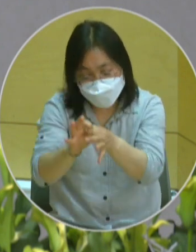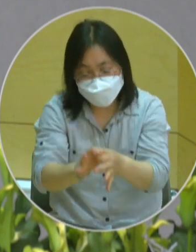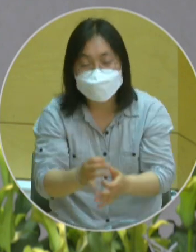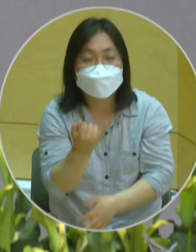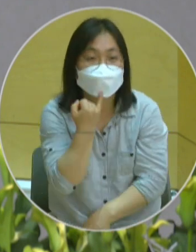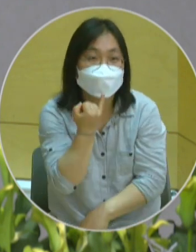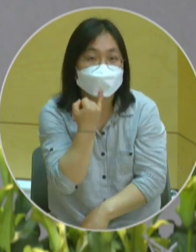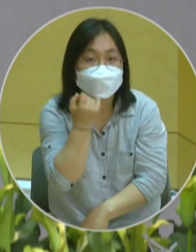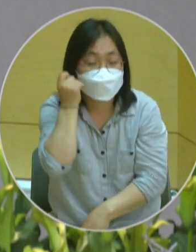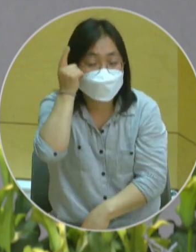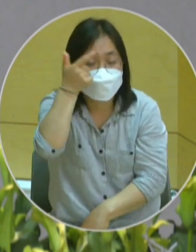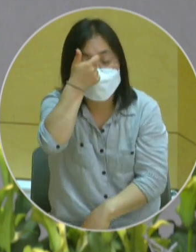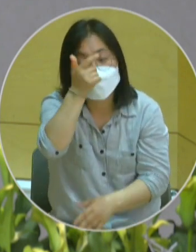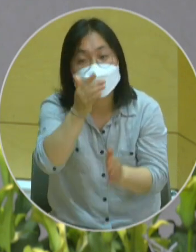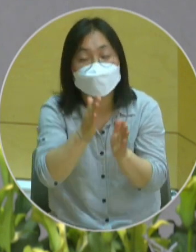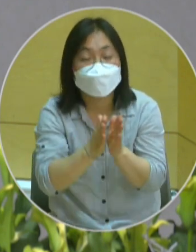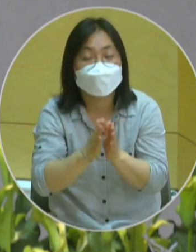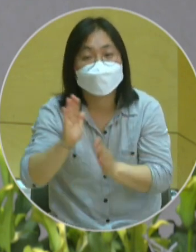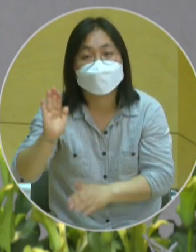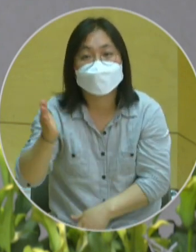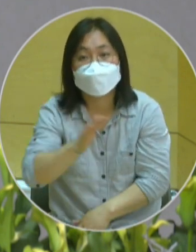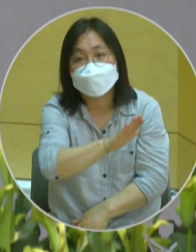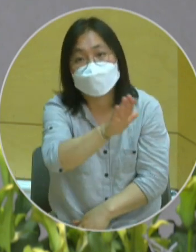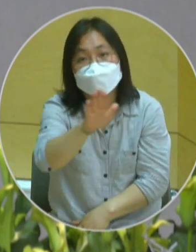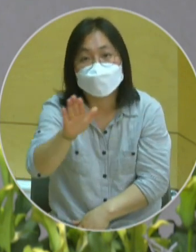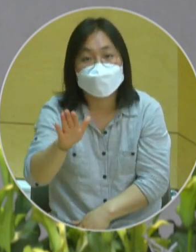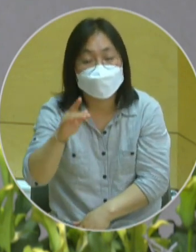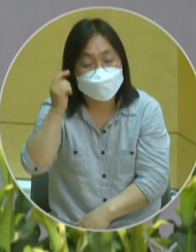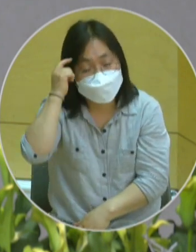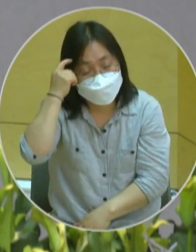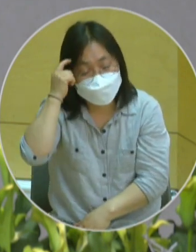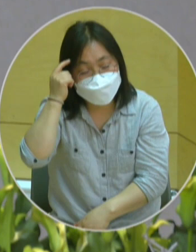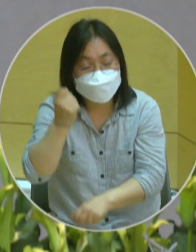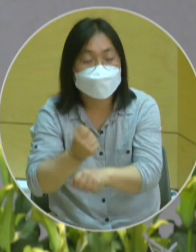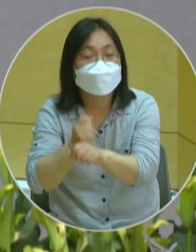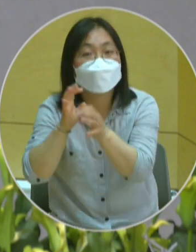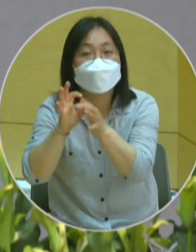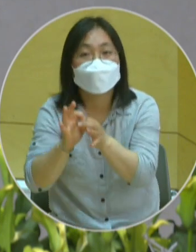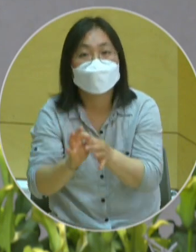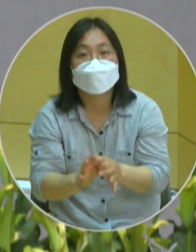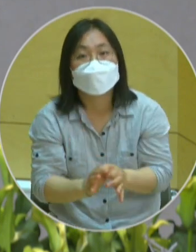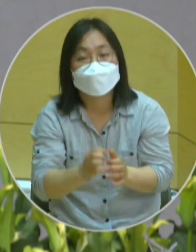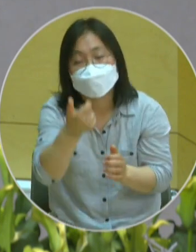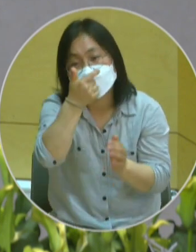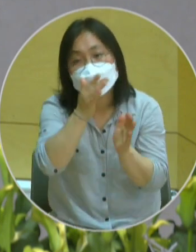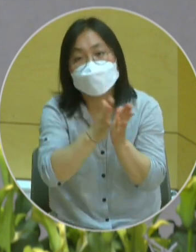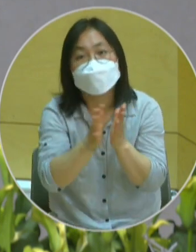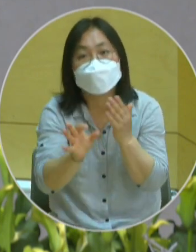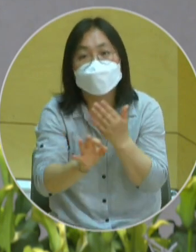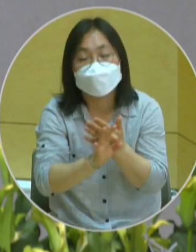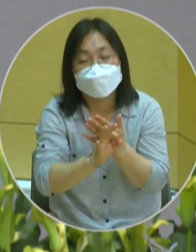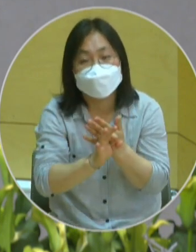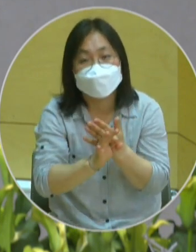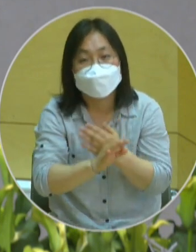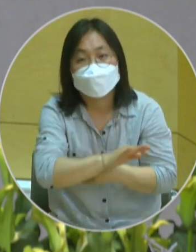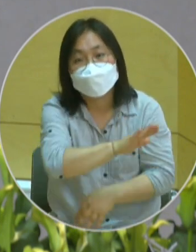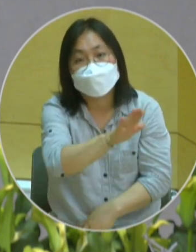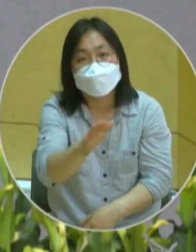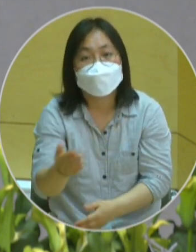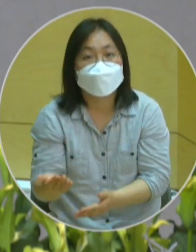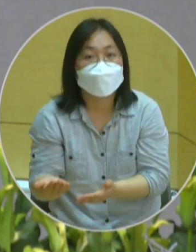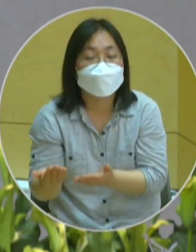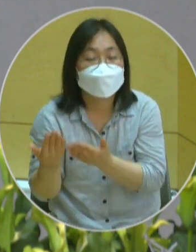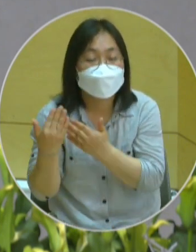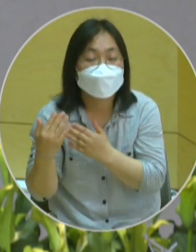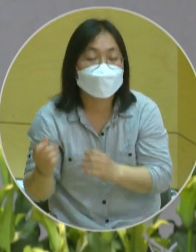기도는 훌륭한 기도가 됩니다. 여러분이 그걸 하나하나 음미해가면서 이렇게 기도를 한다면 그 시간은 금방 우리에게